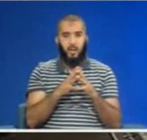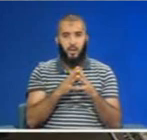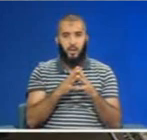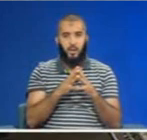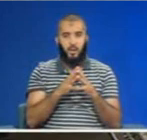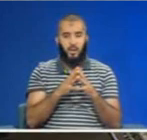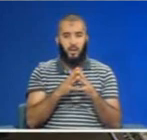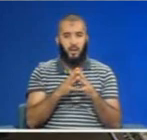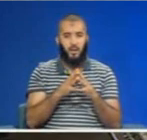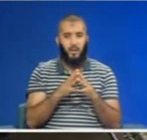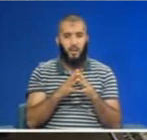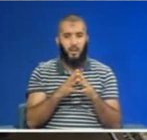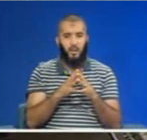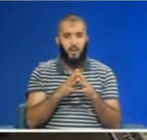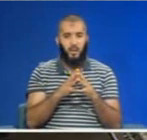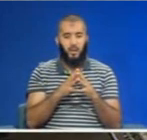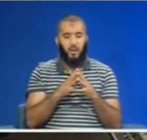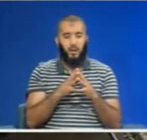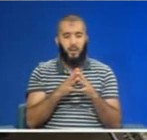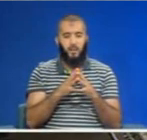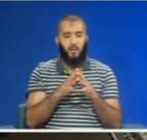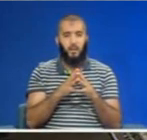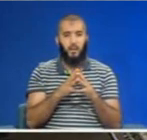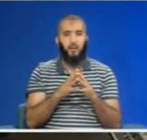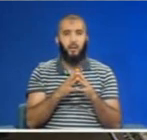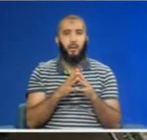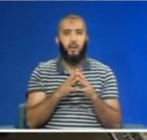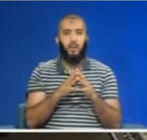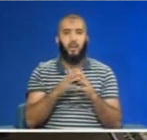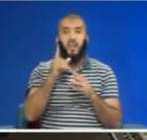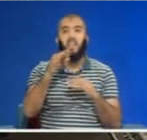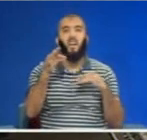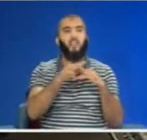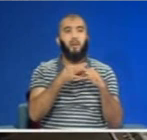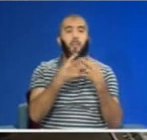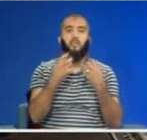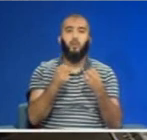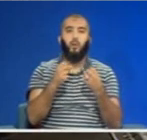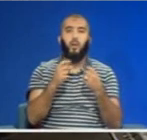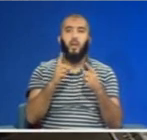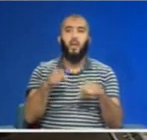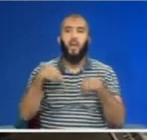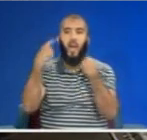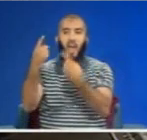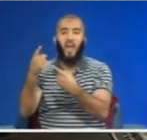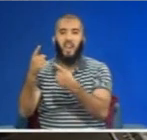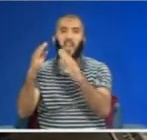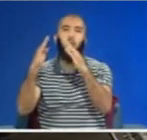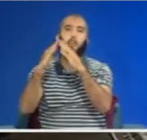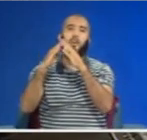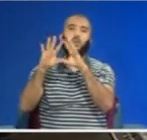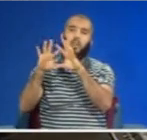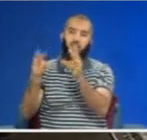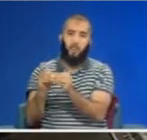في لحظه تاع غضب، كنت حاب يعني نمنعها من هذا، قلت لها قلت لها بالحرام إذا بديتي القش هذا ما عادش يرجع